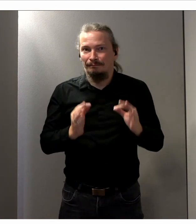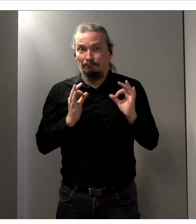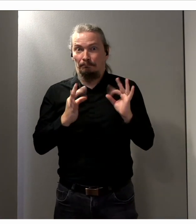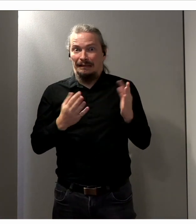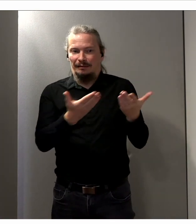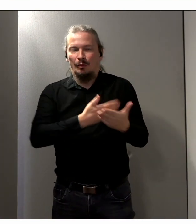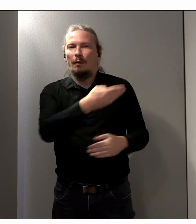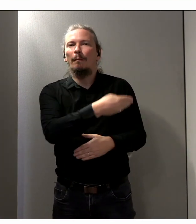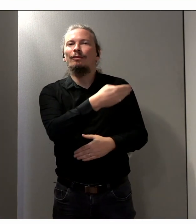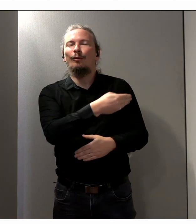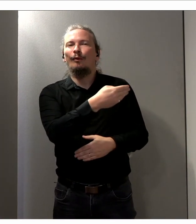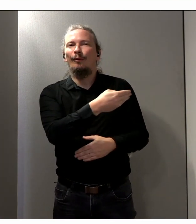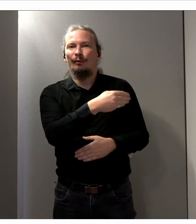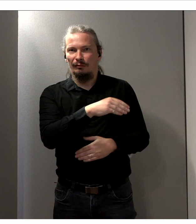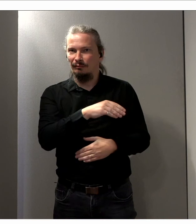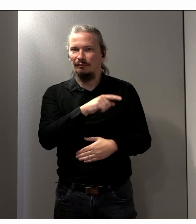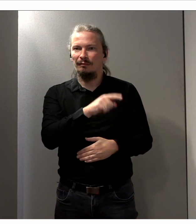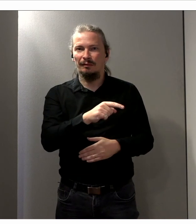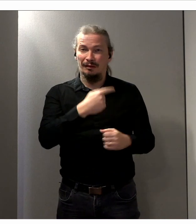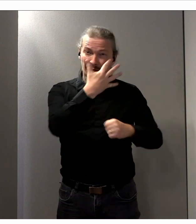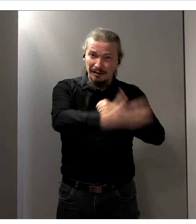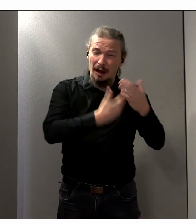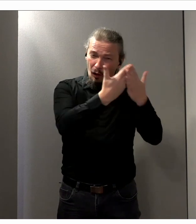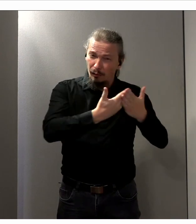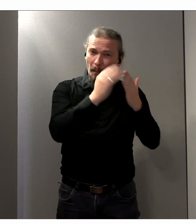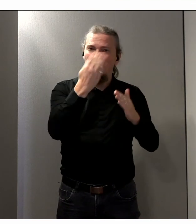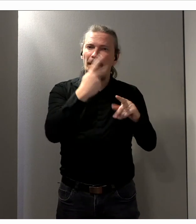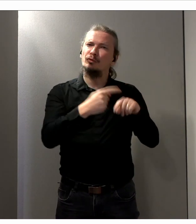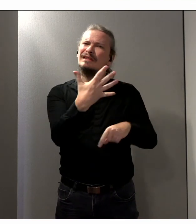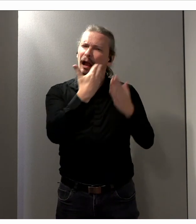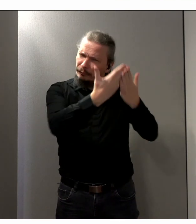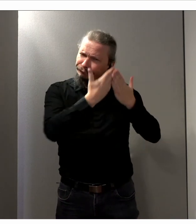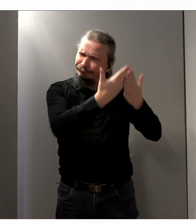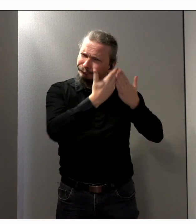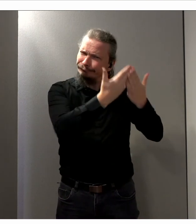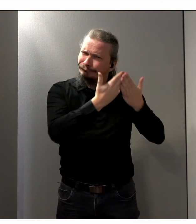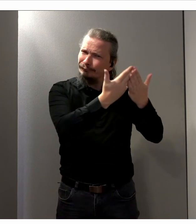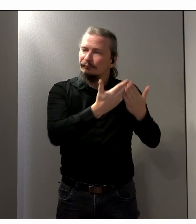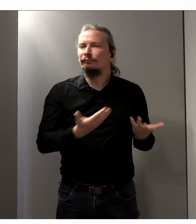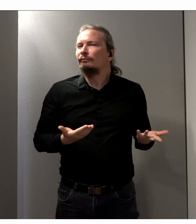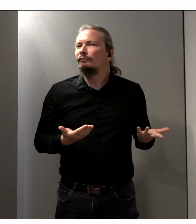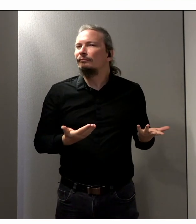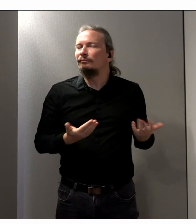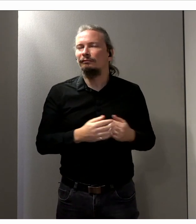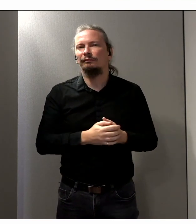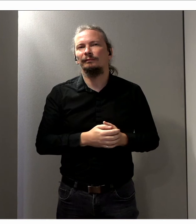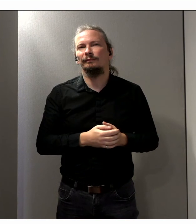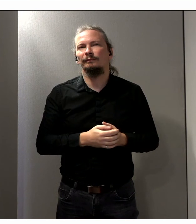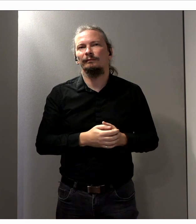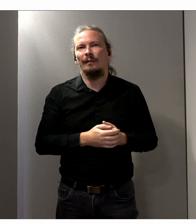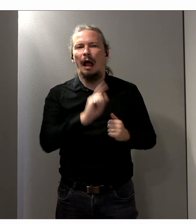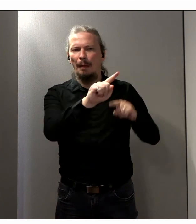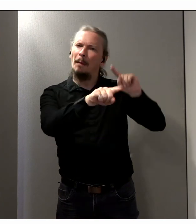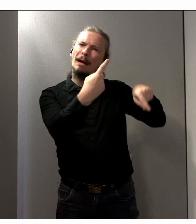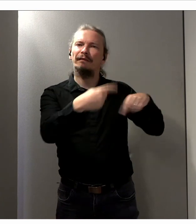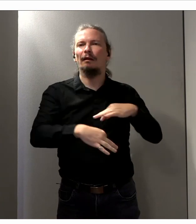par exemple, une personne qui a fait 5 années d'études post-bac va plus aspirer à des postes